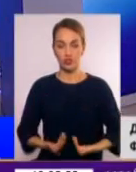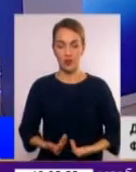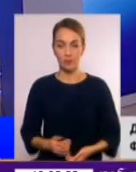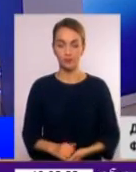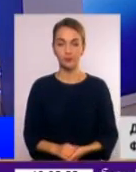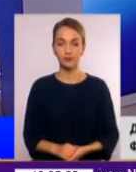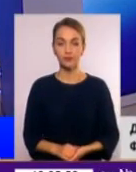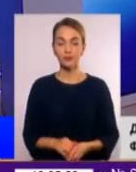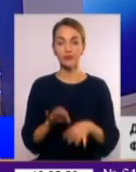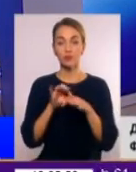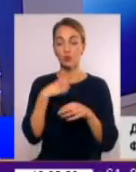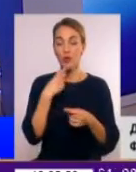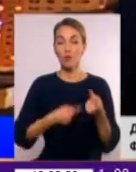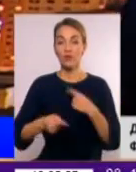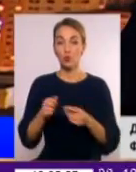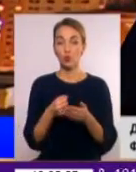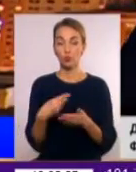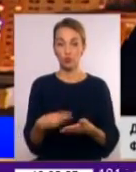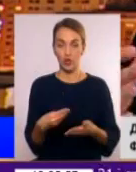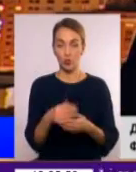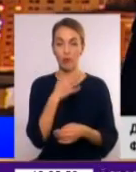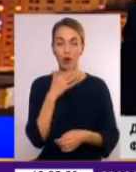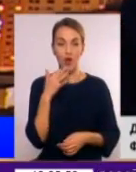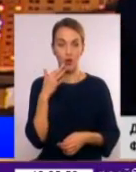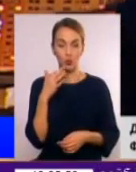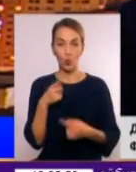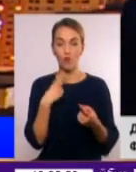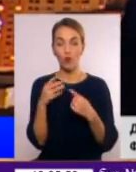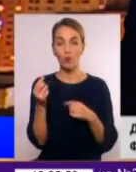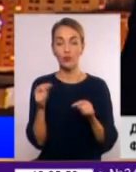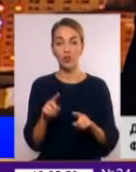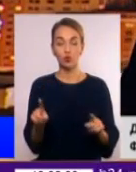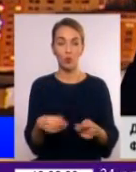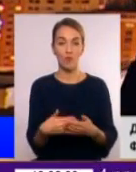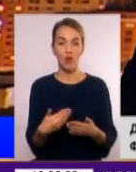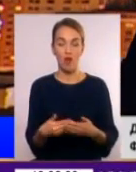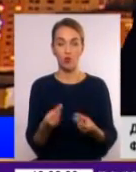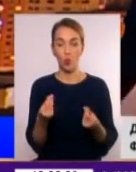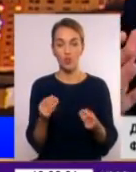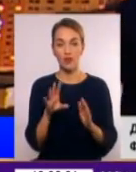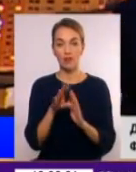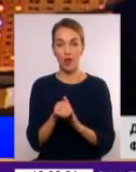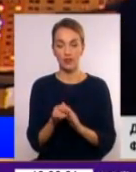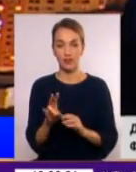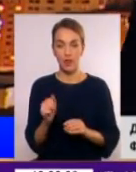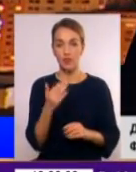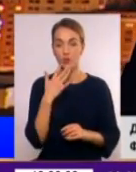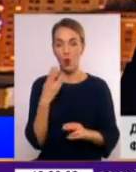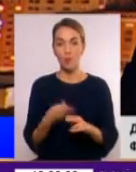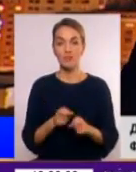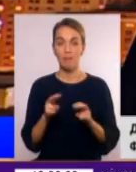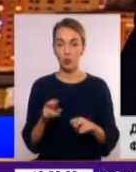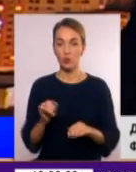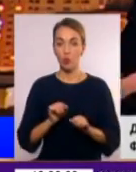Угу. Повертаючись до бюджету, багато говорять про те, що, мовляв, гроші, закладені на національну безпеку